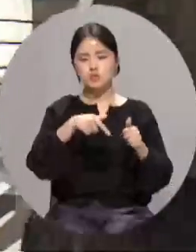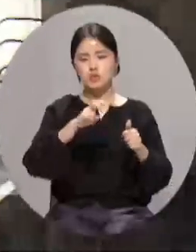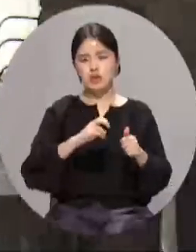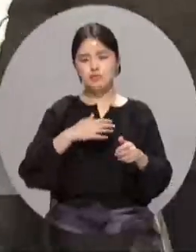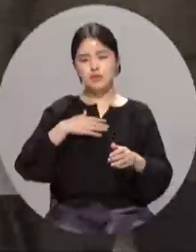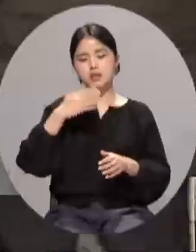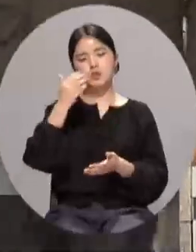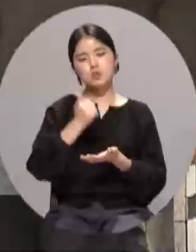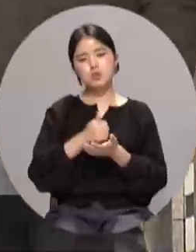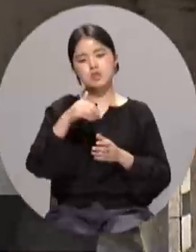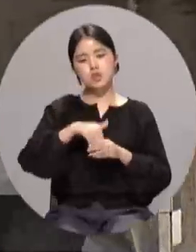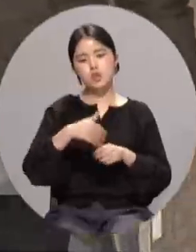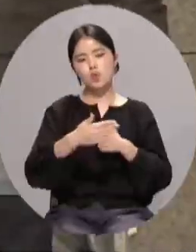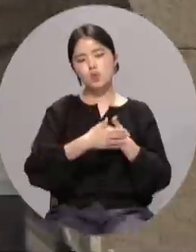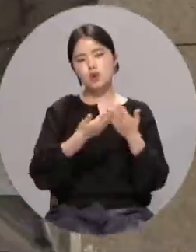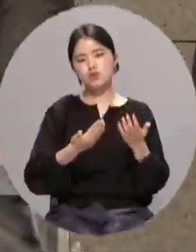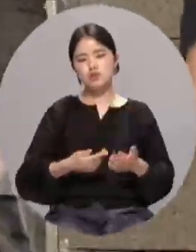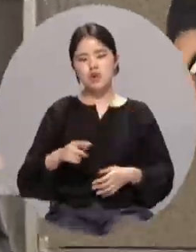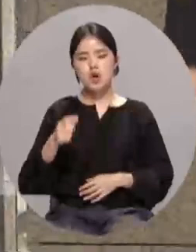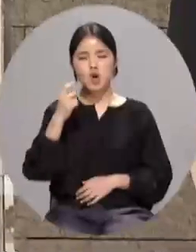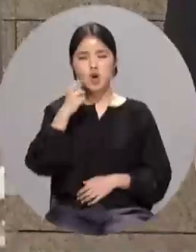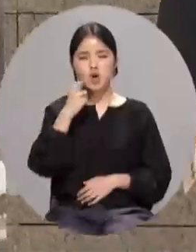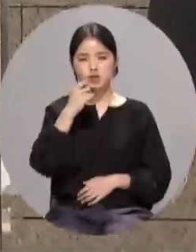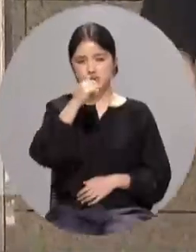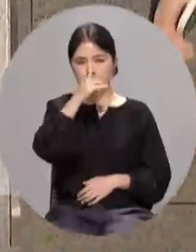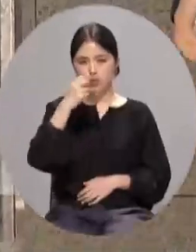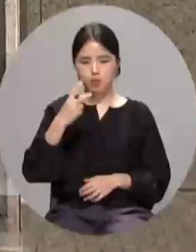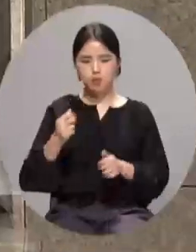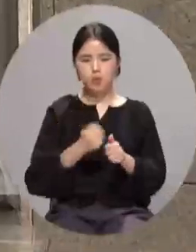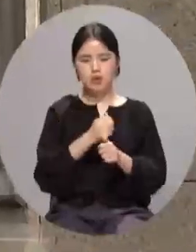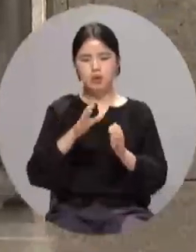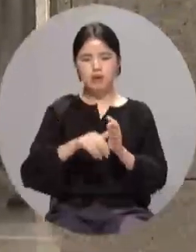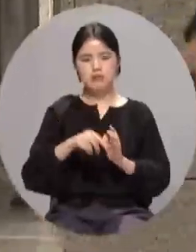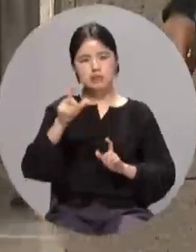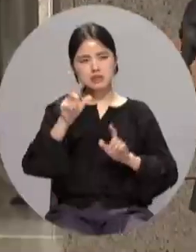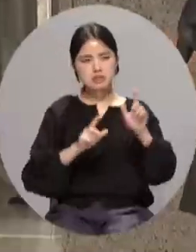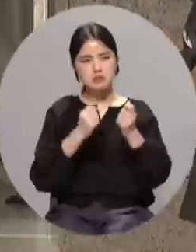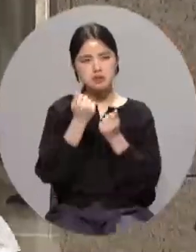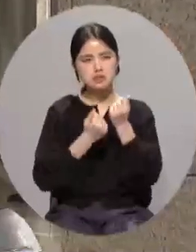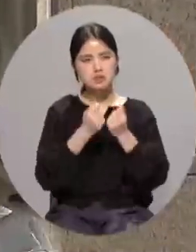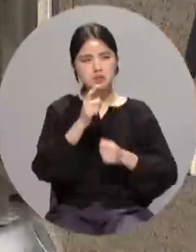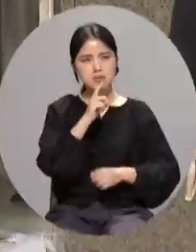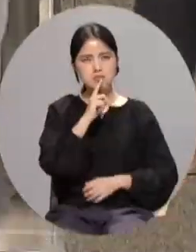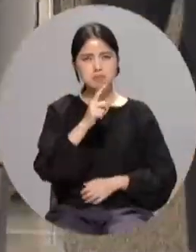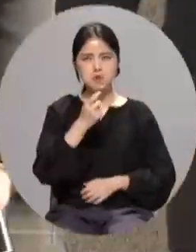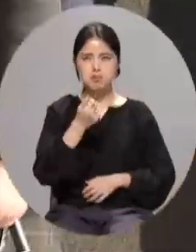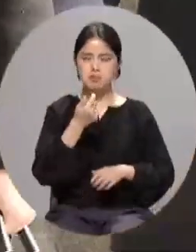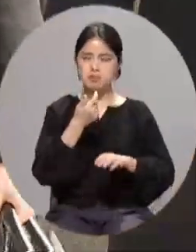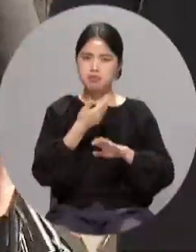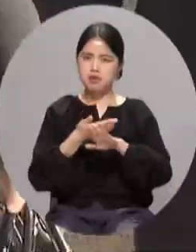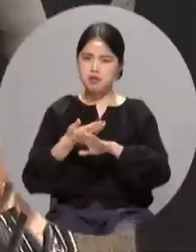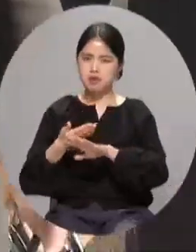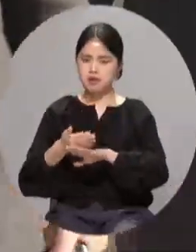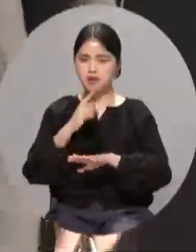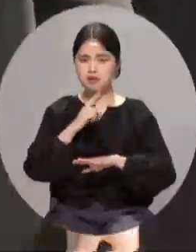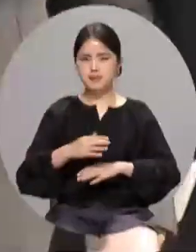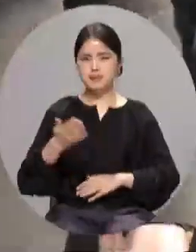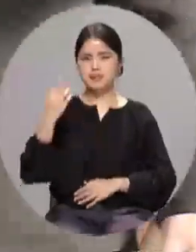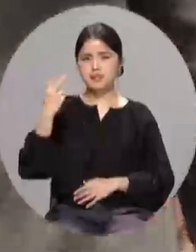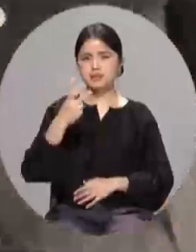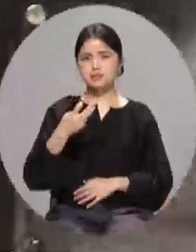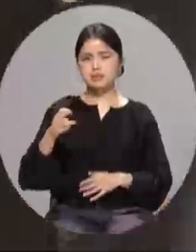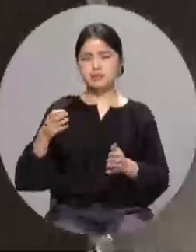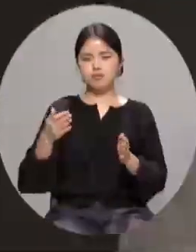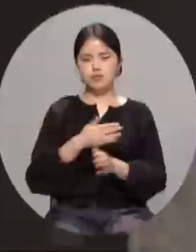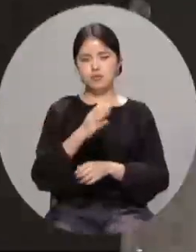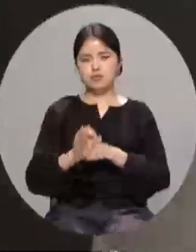선거를 도와주겠다는 등 거짓말을 한 데다 폭행 당시 상황 설명도 재차 달라졌다는 것. 지난 2013년부터